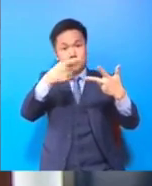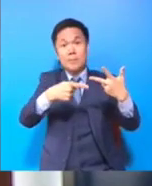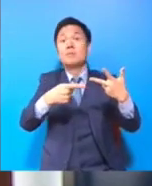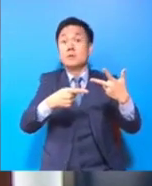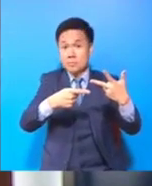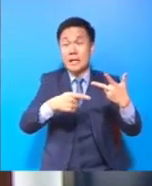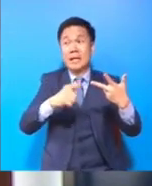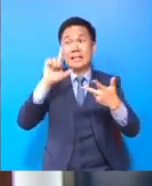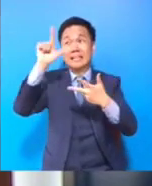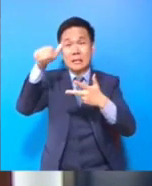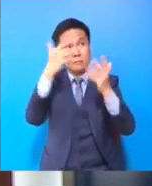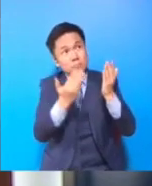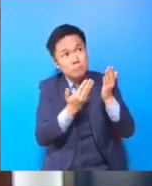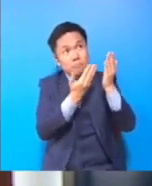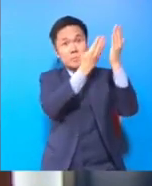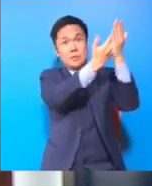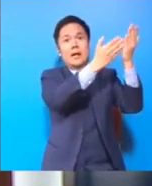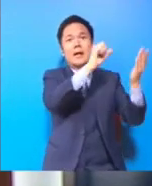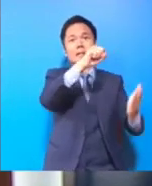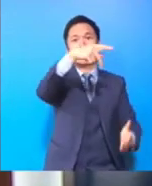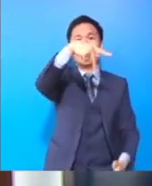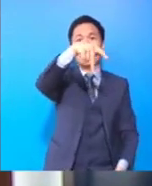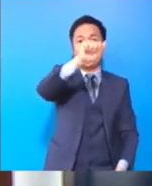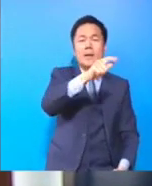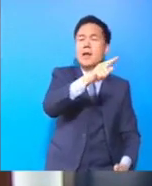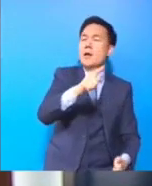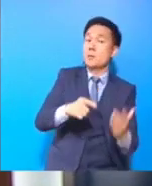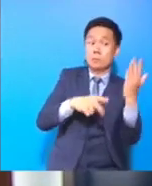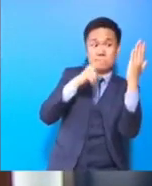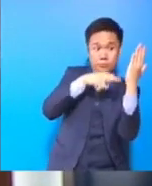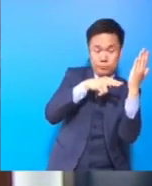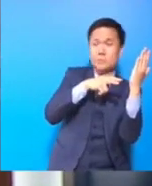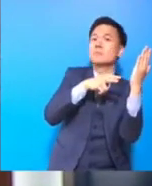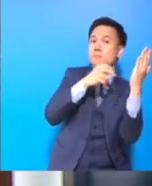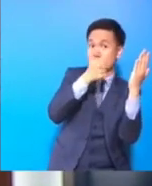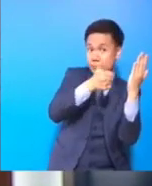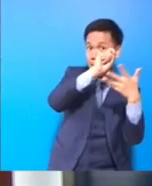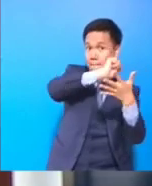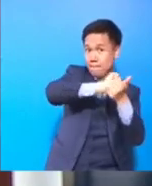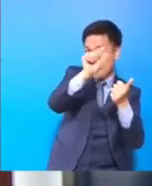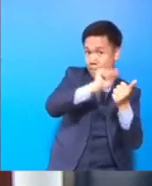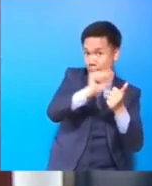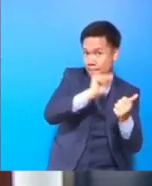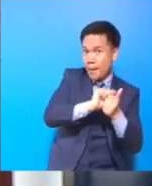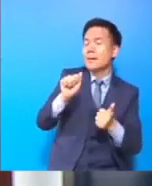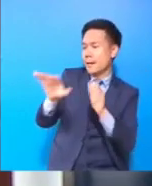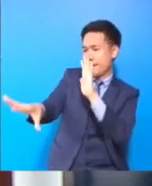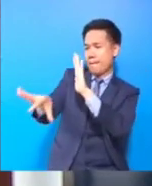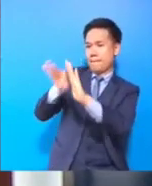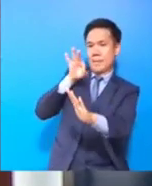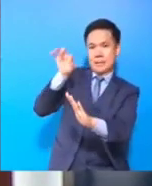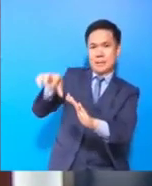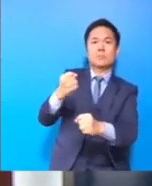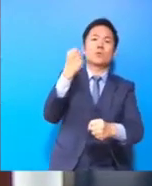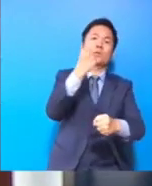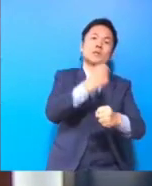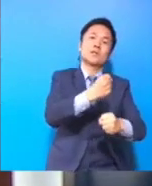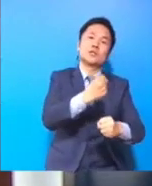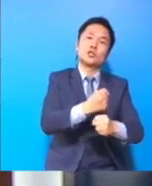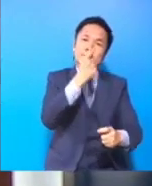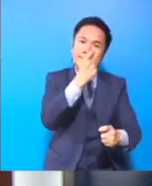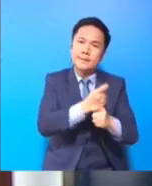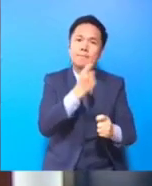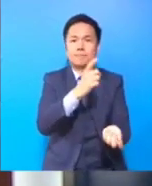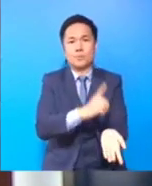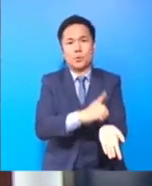kesini akan dibawa kepada SW untuk penilaian akhir sebelum dilantik kepada jawabannya tetap menjadi dengan Souqy